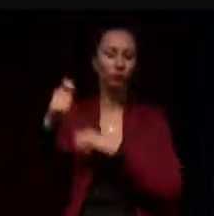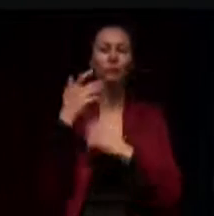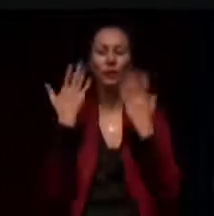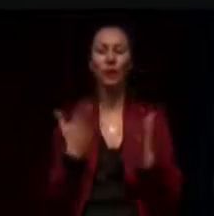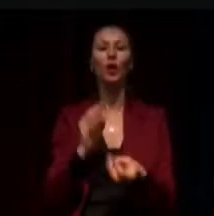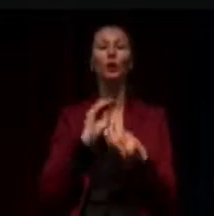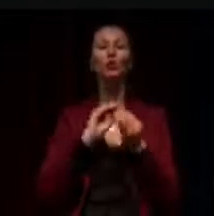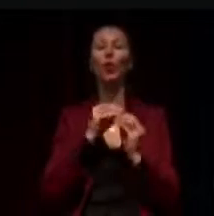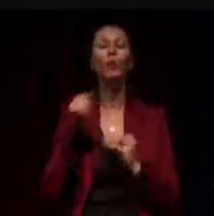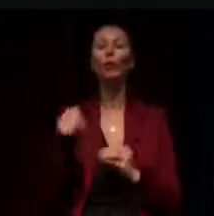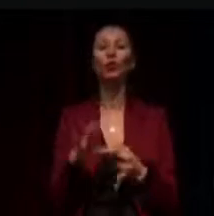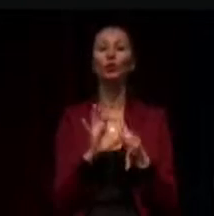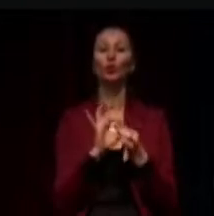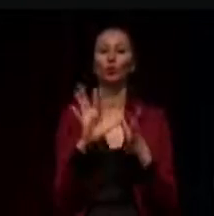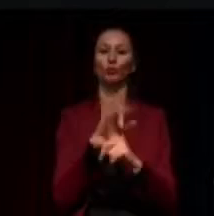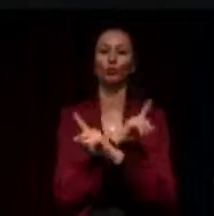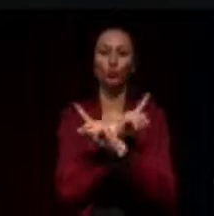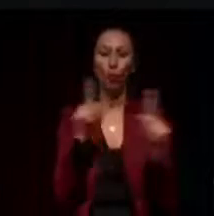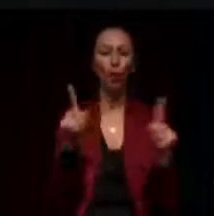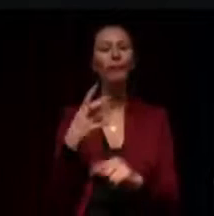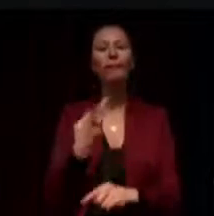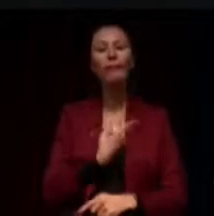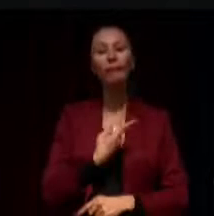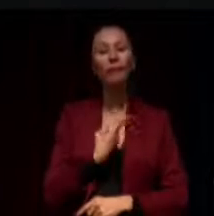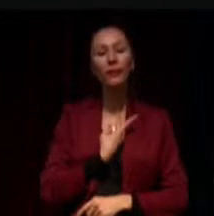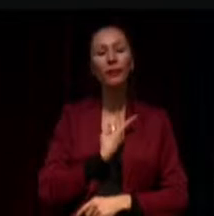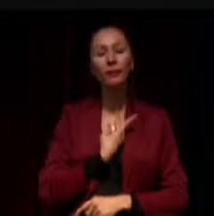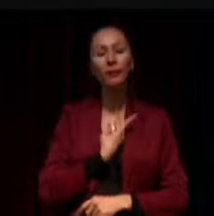sorun bununla çözülmüyor.